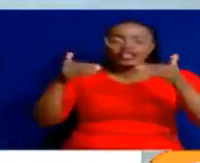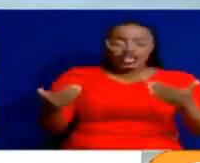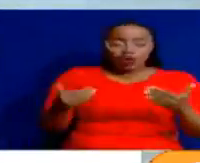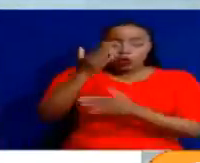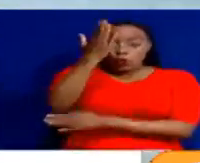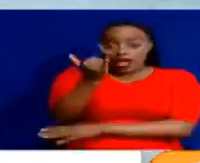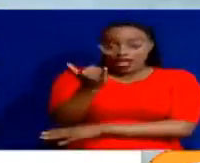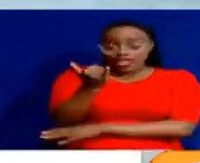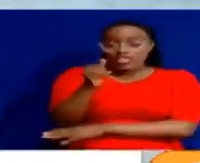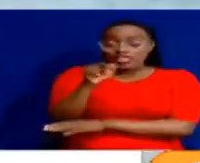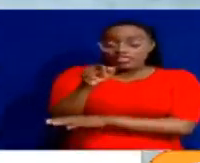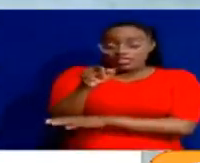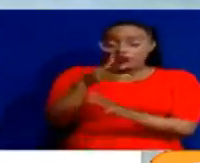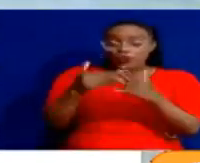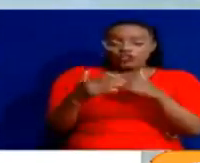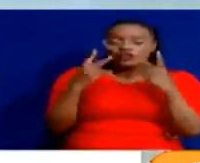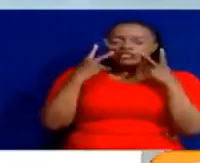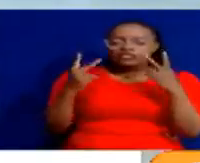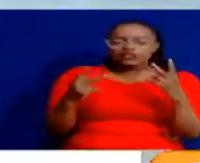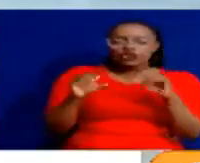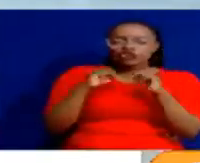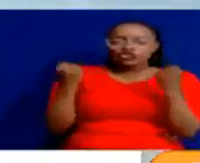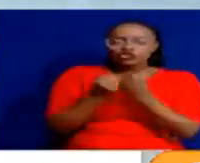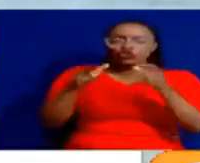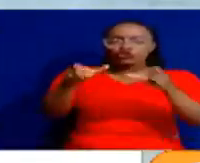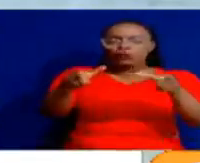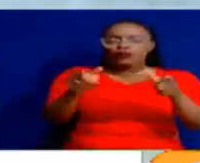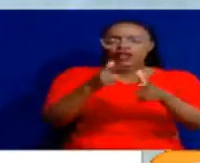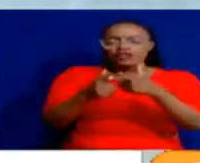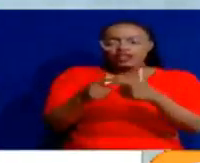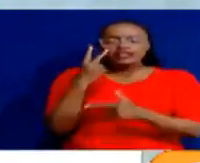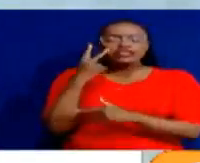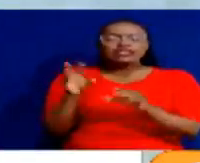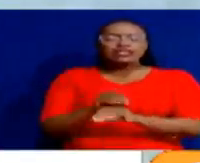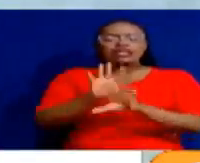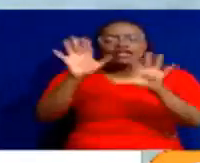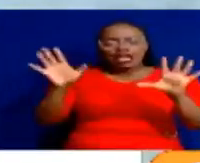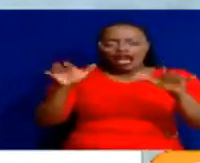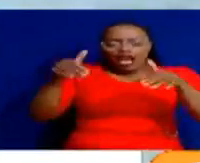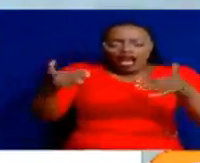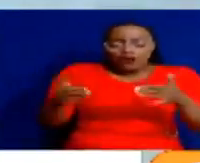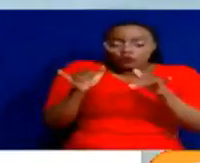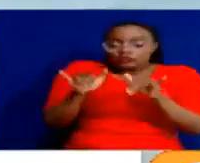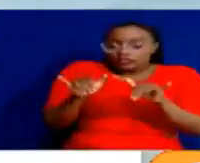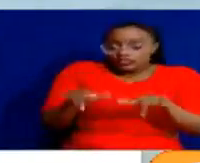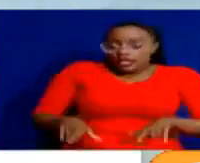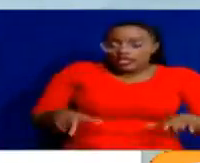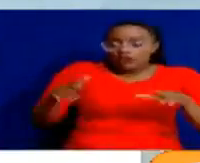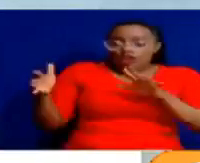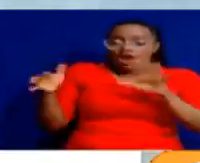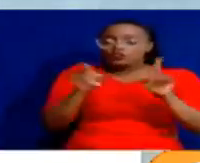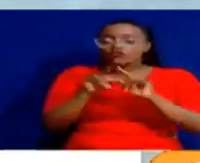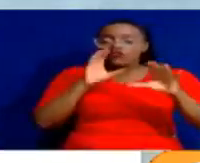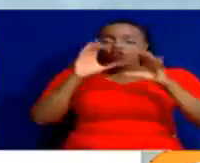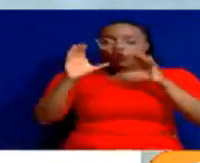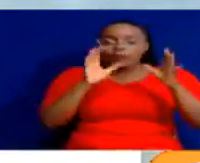gani, kwa sababu kile ambacho anaona katika mtandao inaonekana tu wazi katika jinsi anavyokaa na anavyozungumza